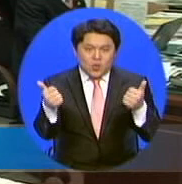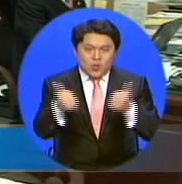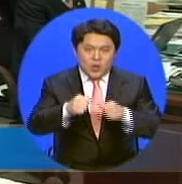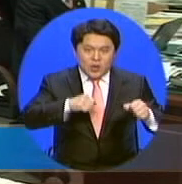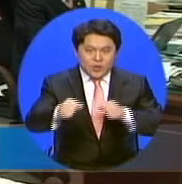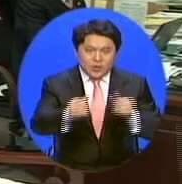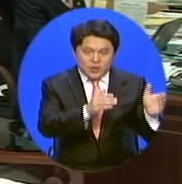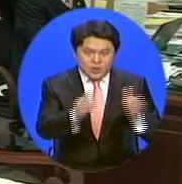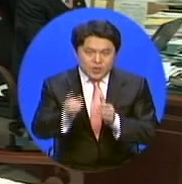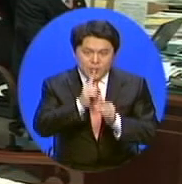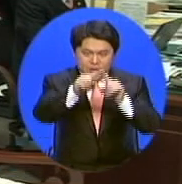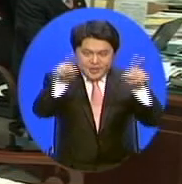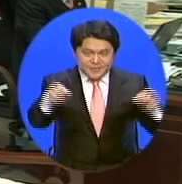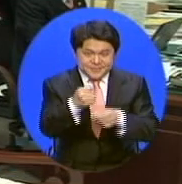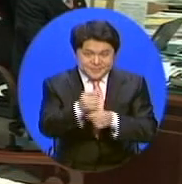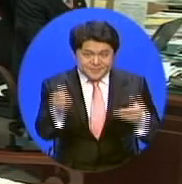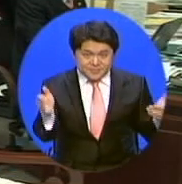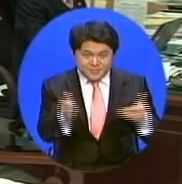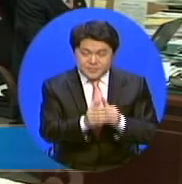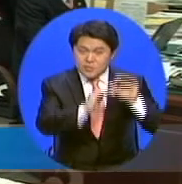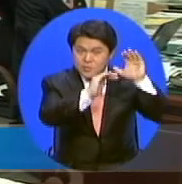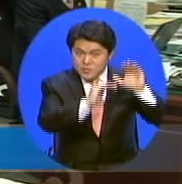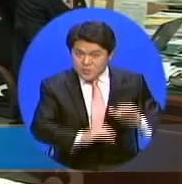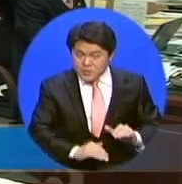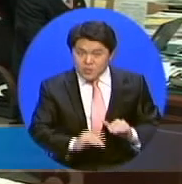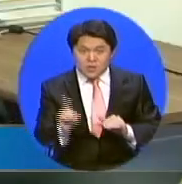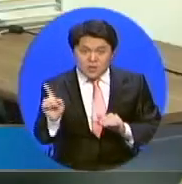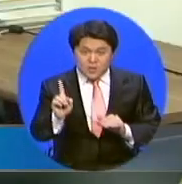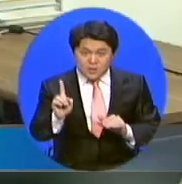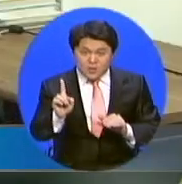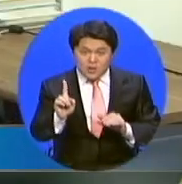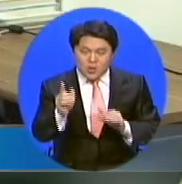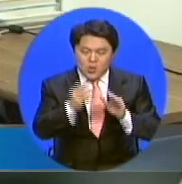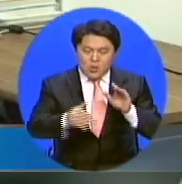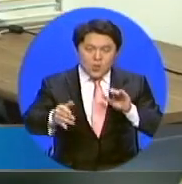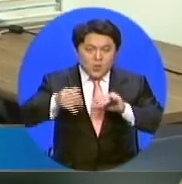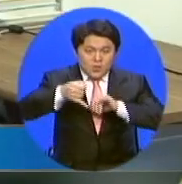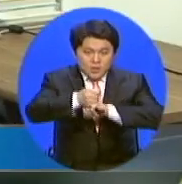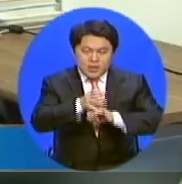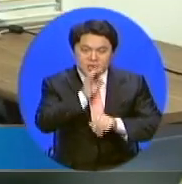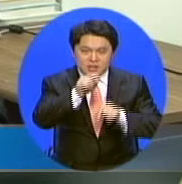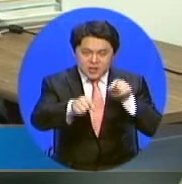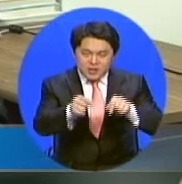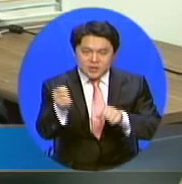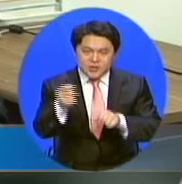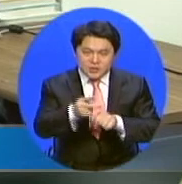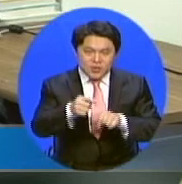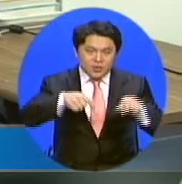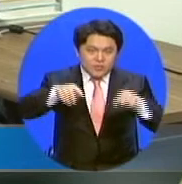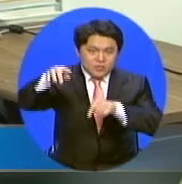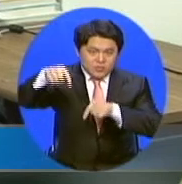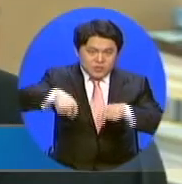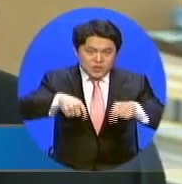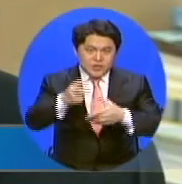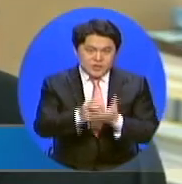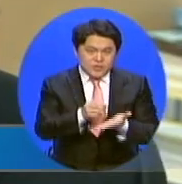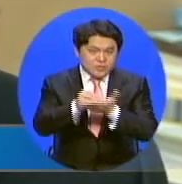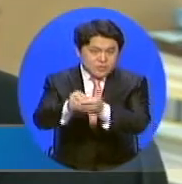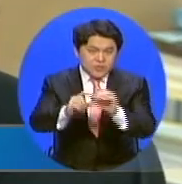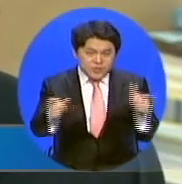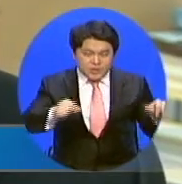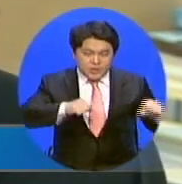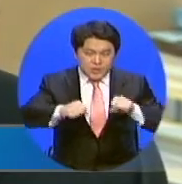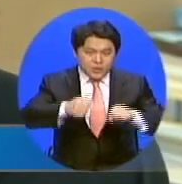발간했습니다. 이번 의정보고서에는 강경식 의원의 공약 실천 내용과 집행부 정책 대안 제시 등의